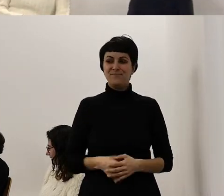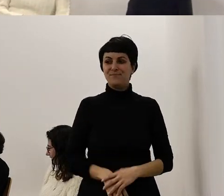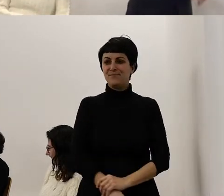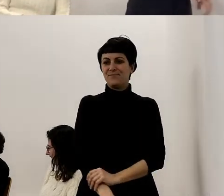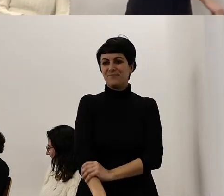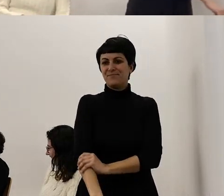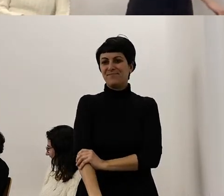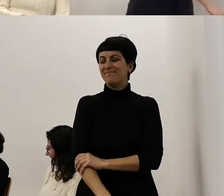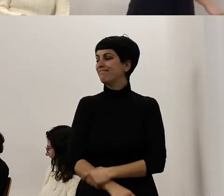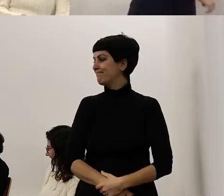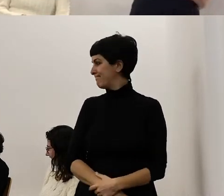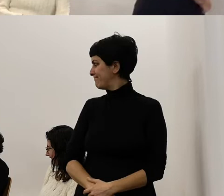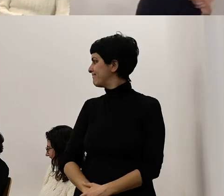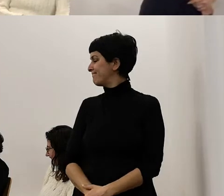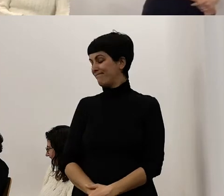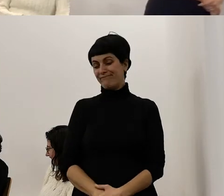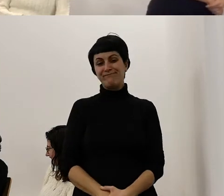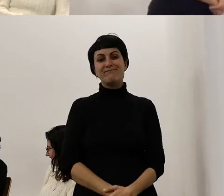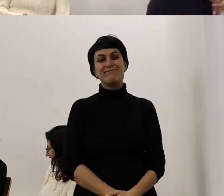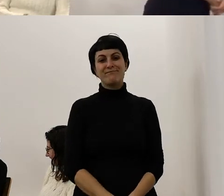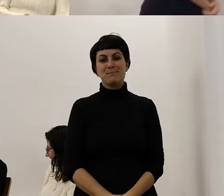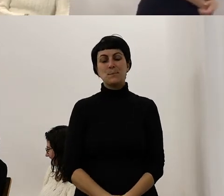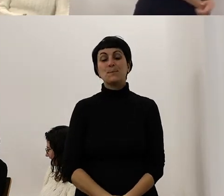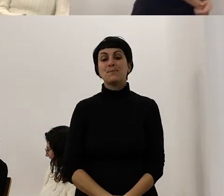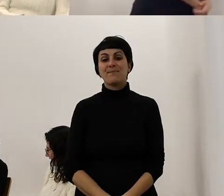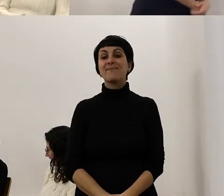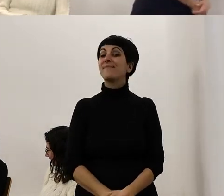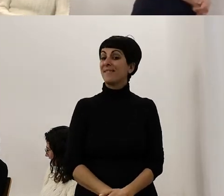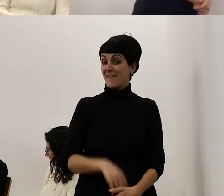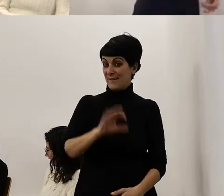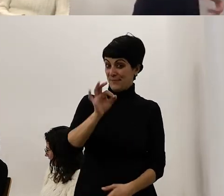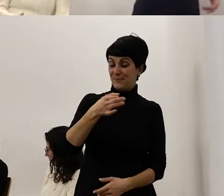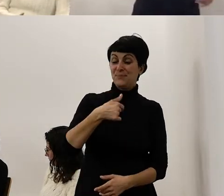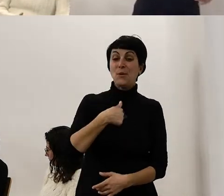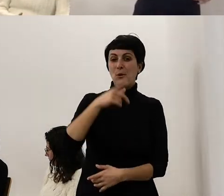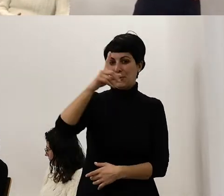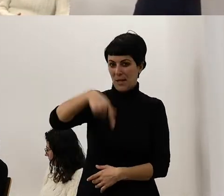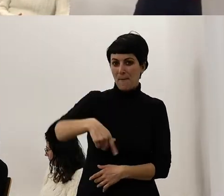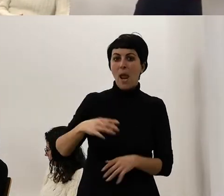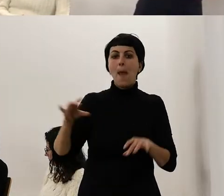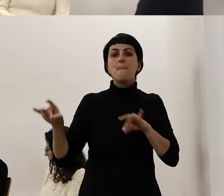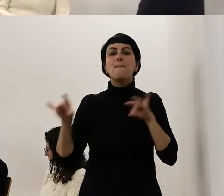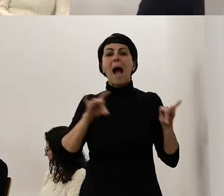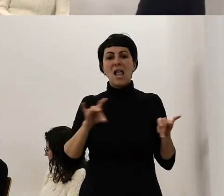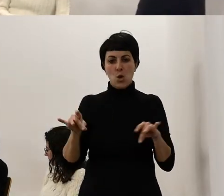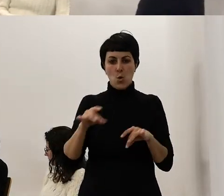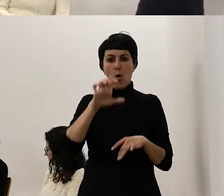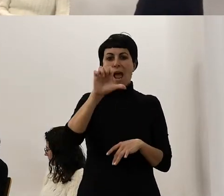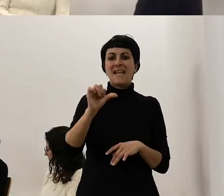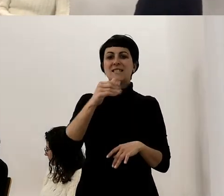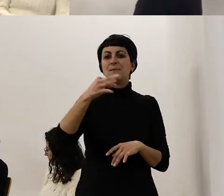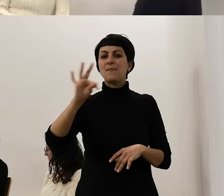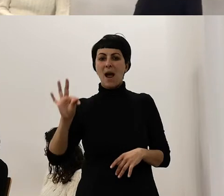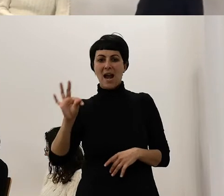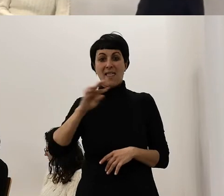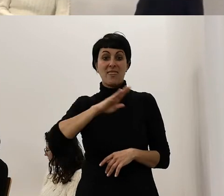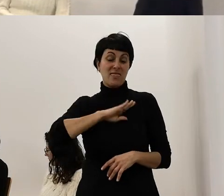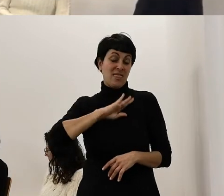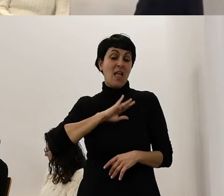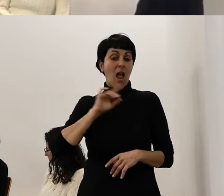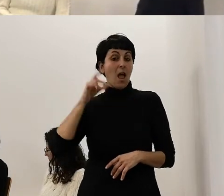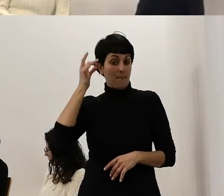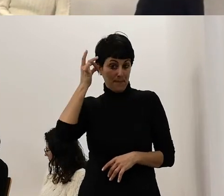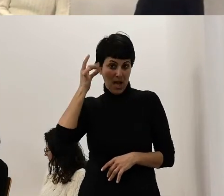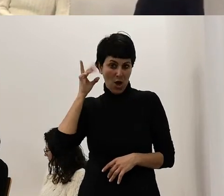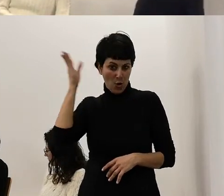Sí. No, jo també, a part, mira, ballo a l'Esbart Grup de Dansa de Vilanova